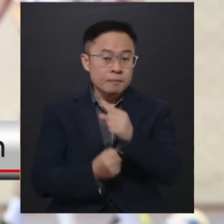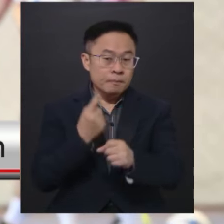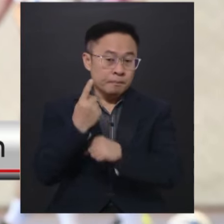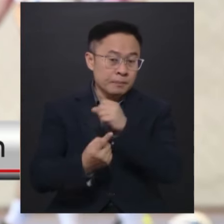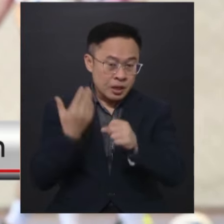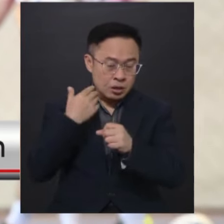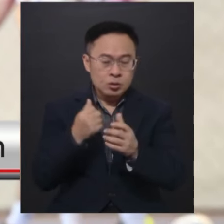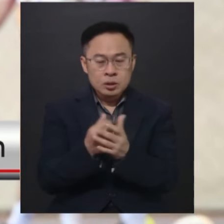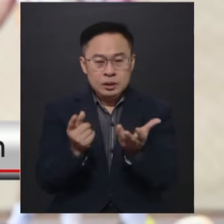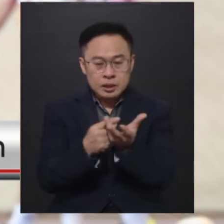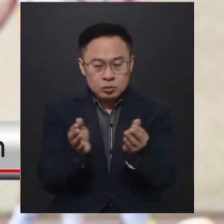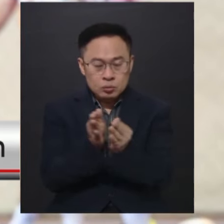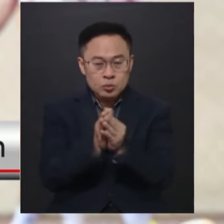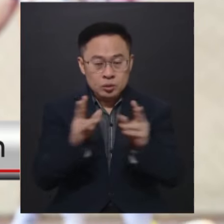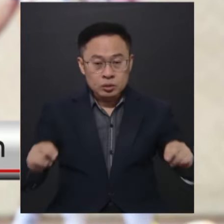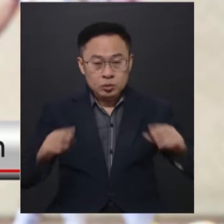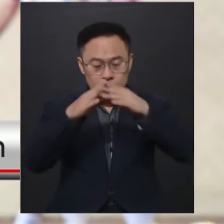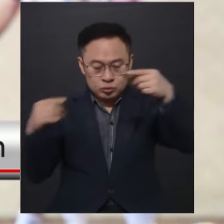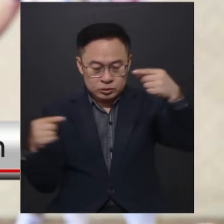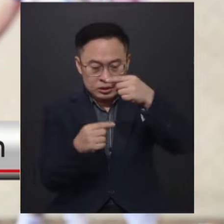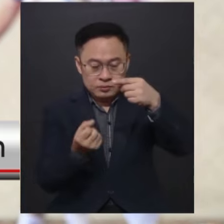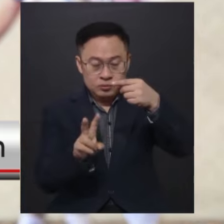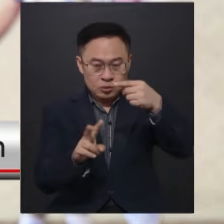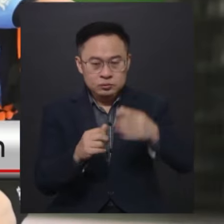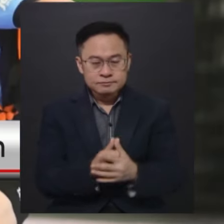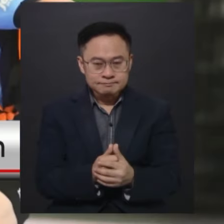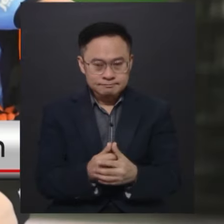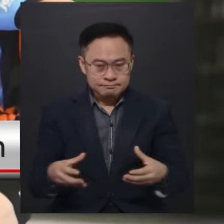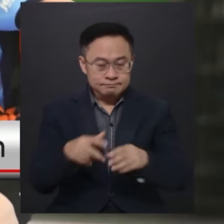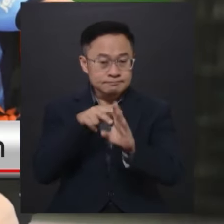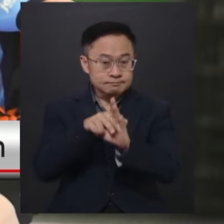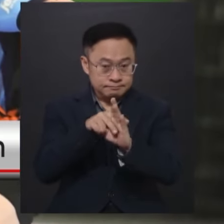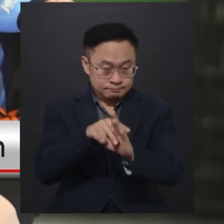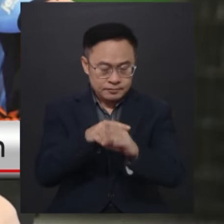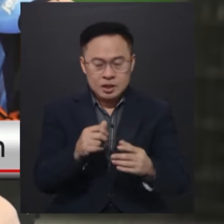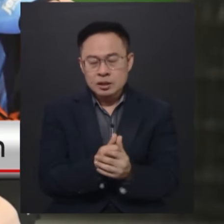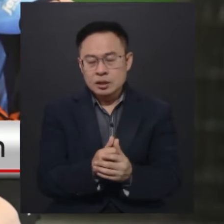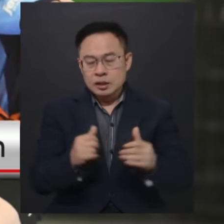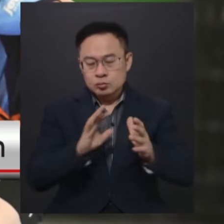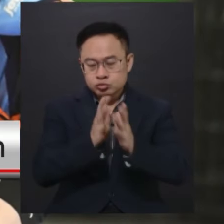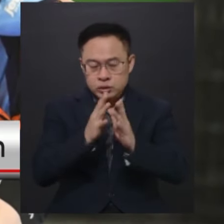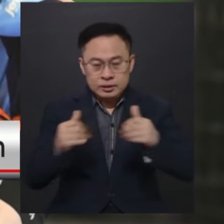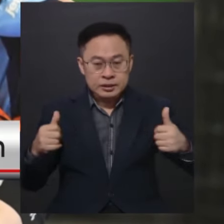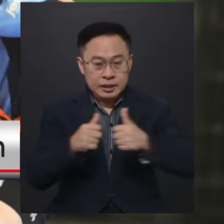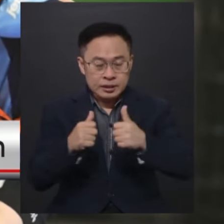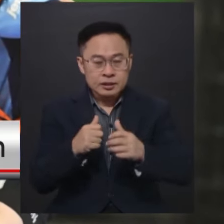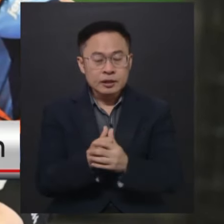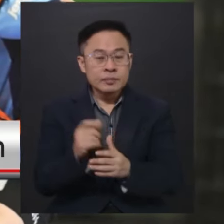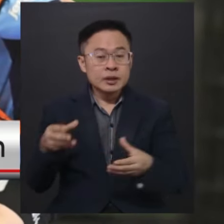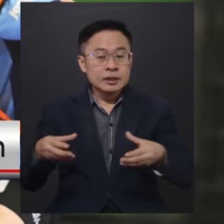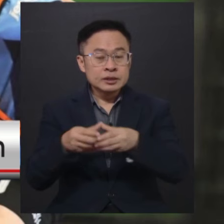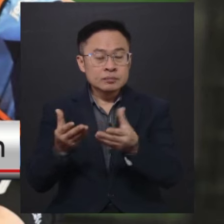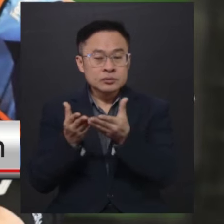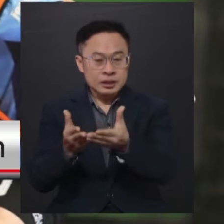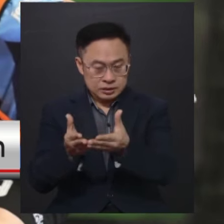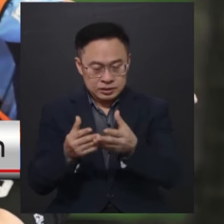12ของไทยลีกนะครับในขณะที่บลูเวฟชนบุรีครับก็มีโปรแกรมนัดเปิดซีซั่นซึ่งเป็นบิ๊กแมตชตั้งแต่เกมแรกด้วย